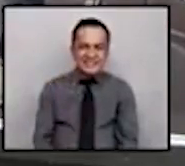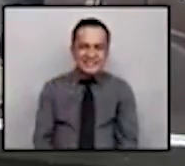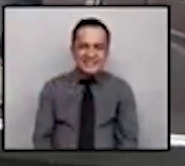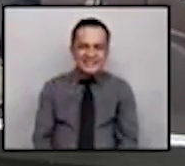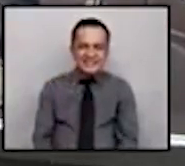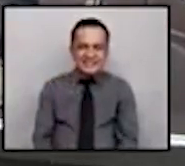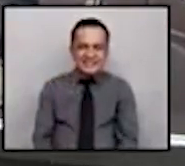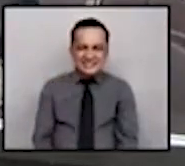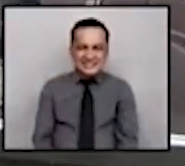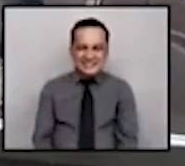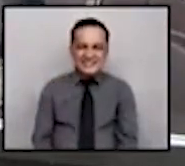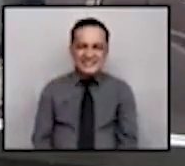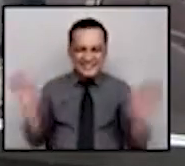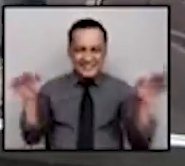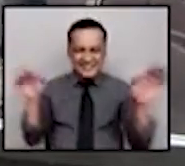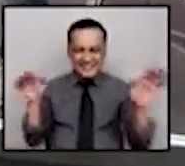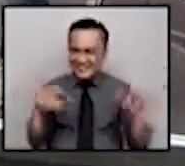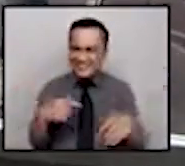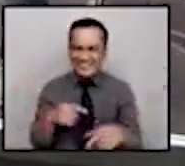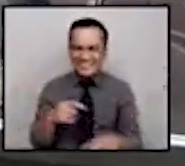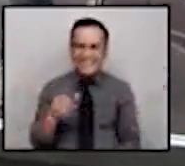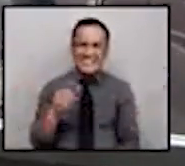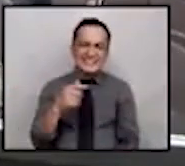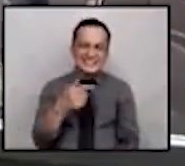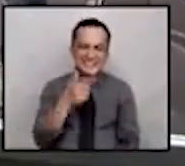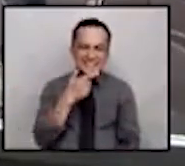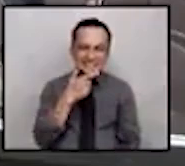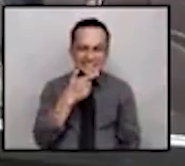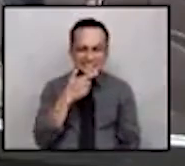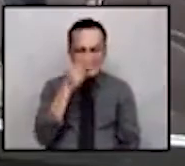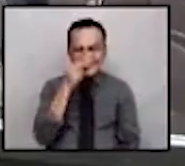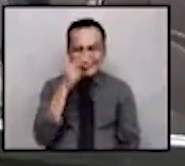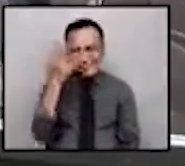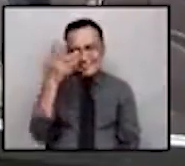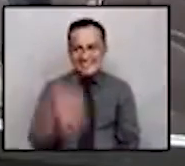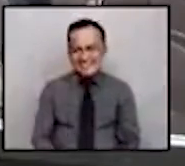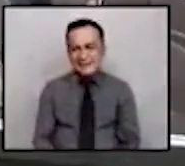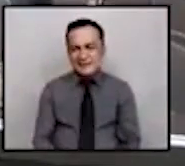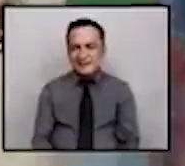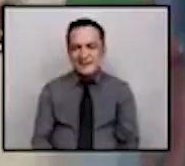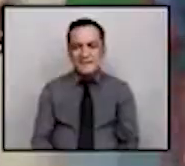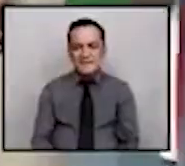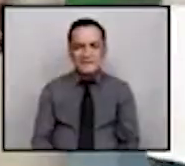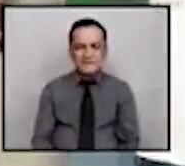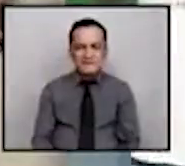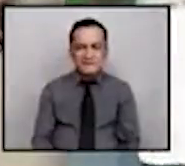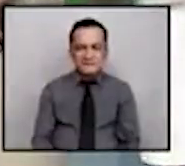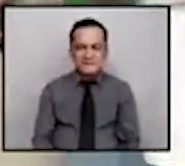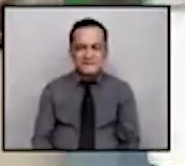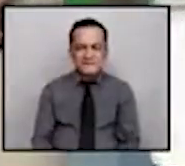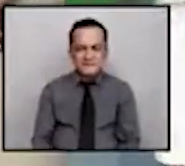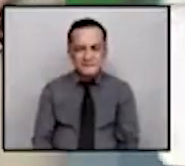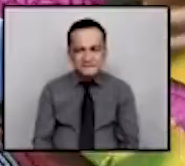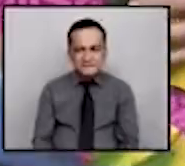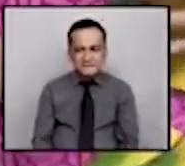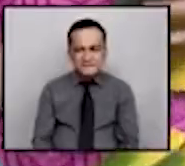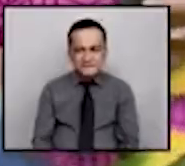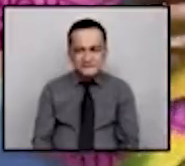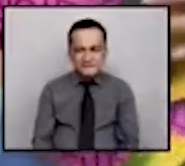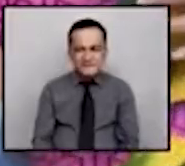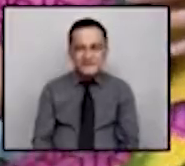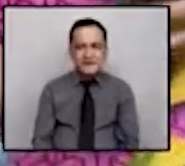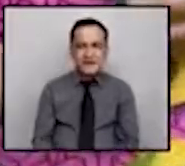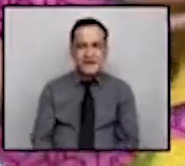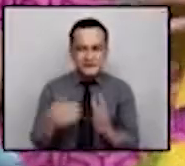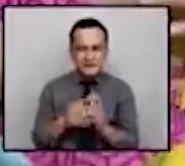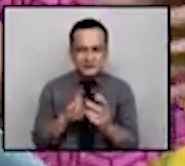sa'yo. Ay, maraming salamat. Oh, yes. Go ahead. Yun nga ulitin namin, sa